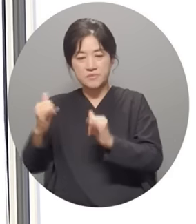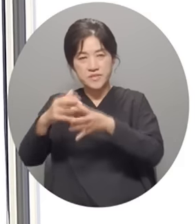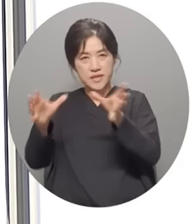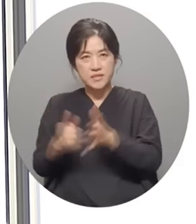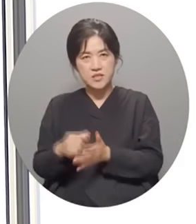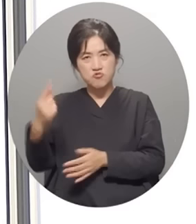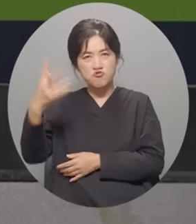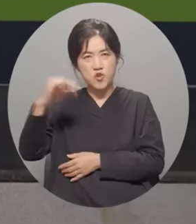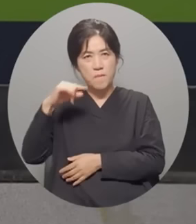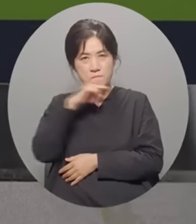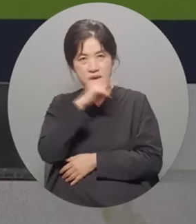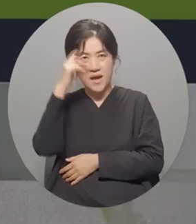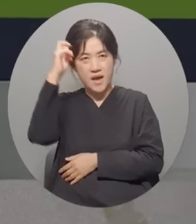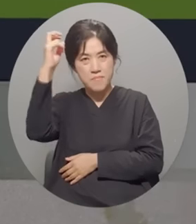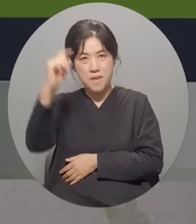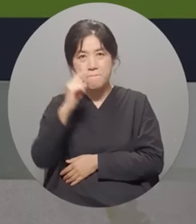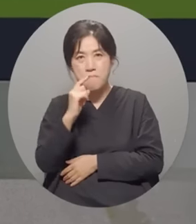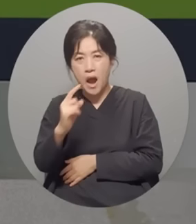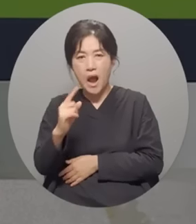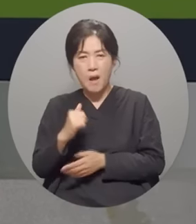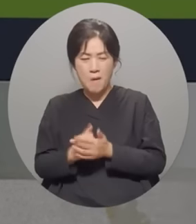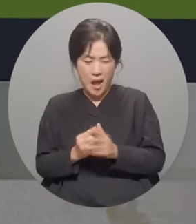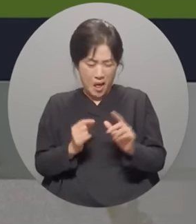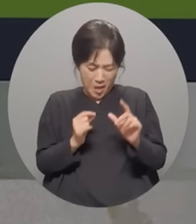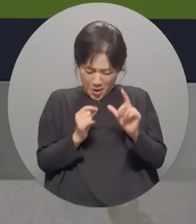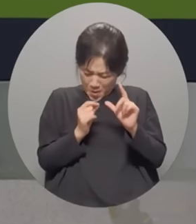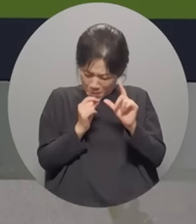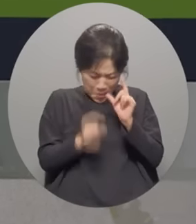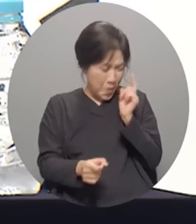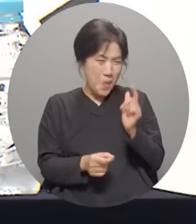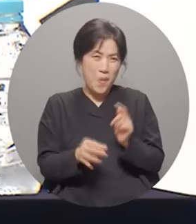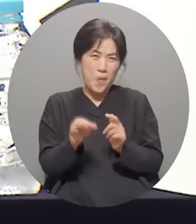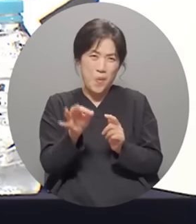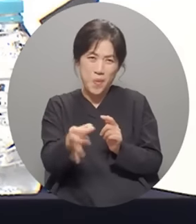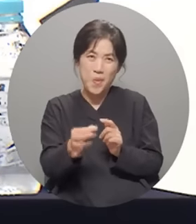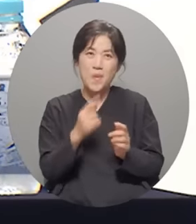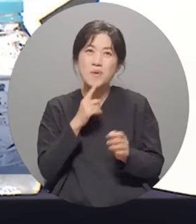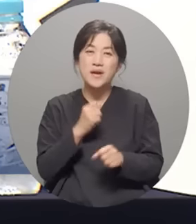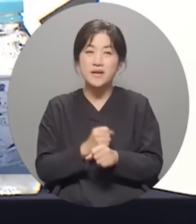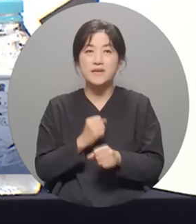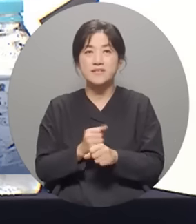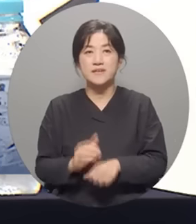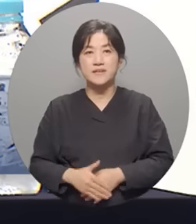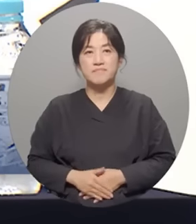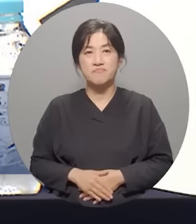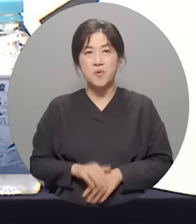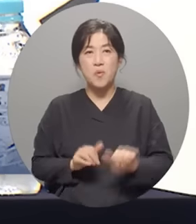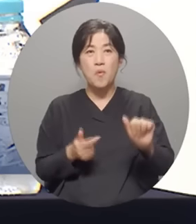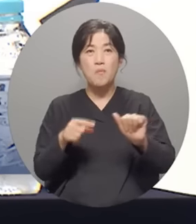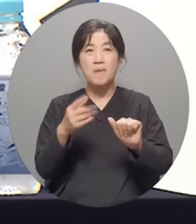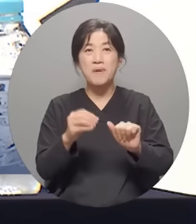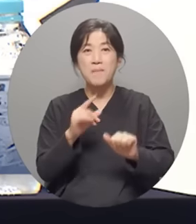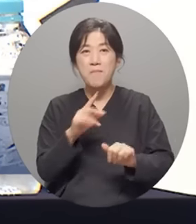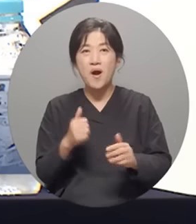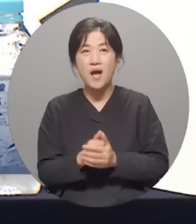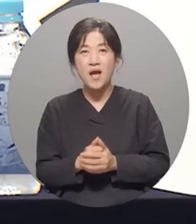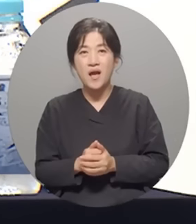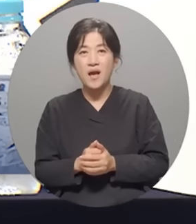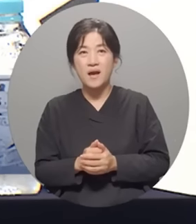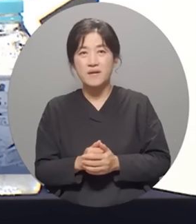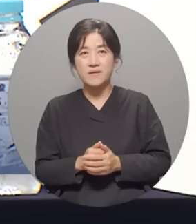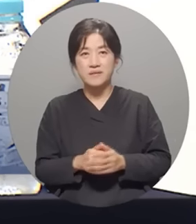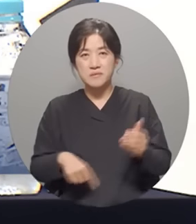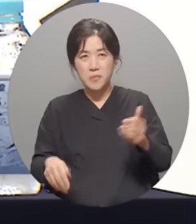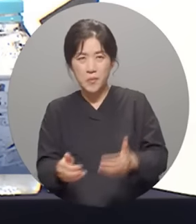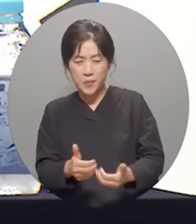수천억원대 피해규모에 털끝도 못미치는 수준입니다 100만 원이라는 거는 그 하위에서 좀